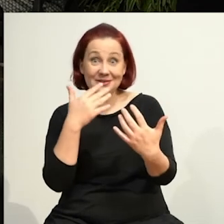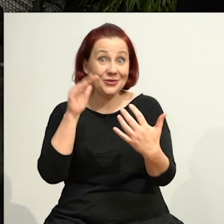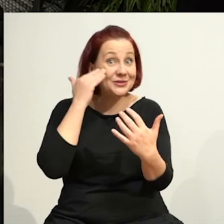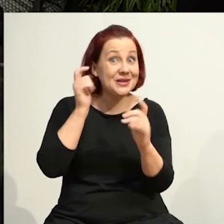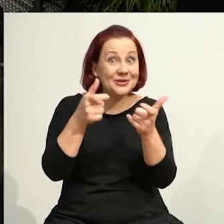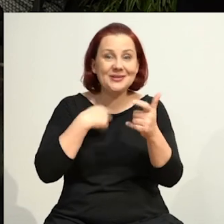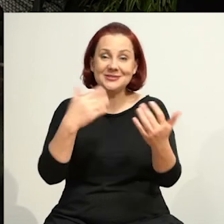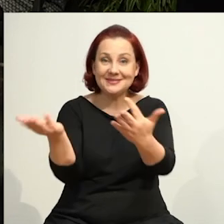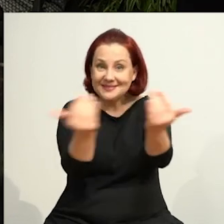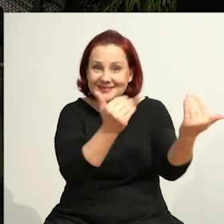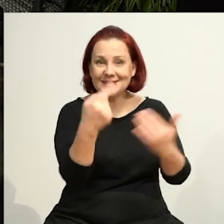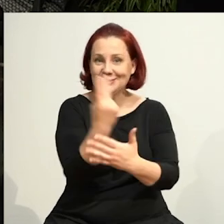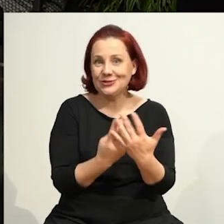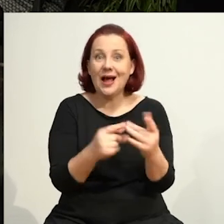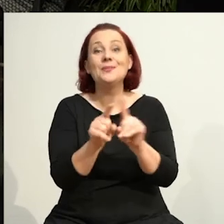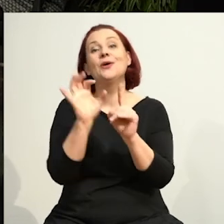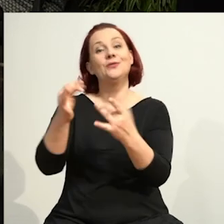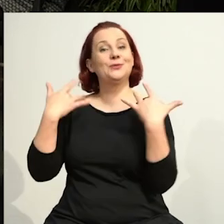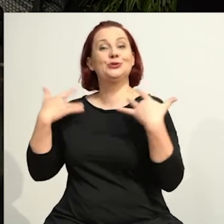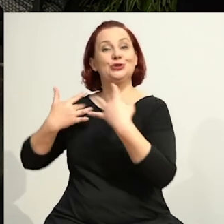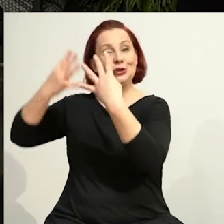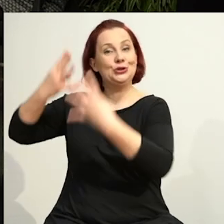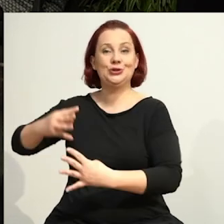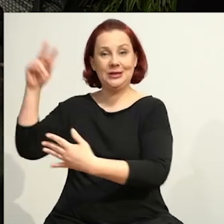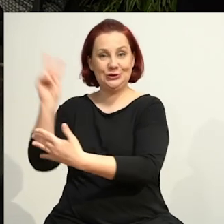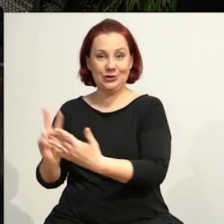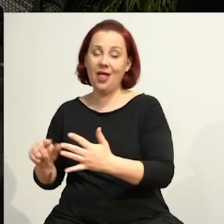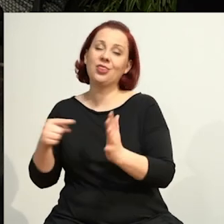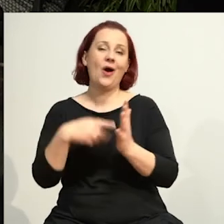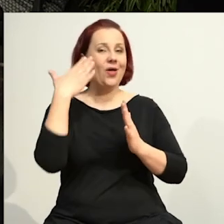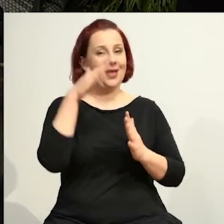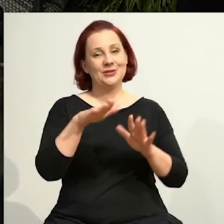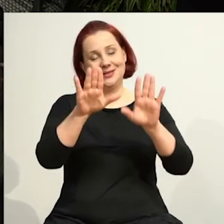czytania Norwida albo do czytania jego biografii. Z taką nadzieją